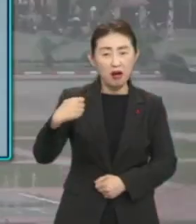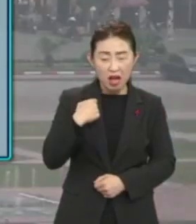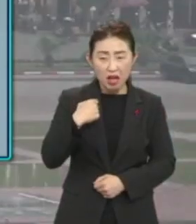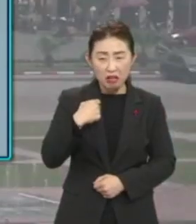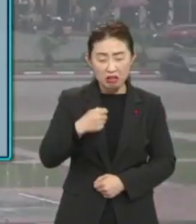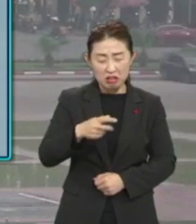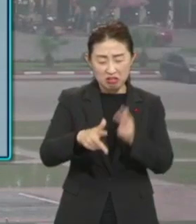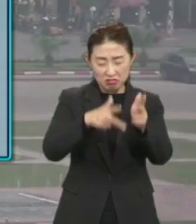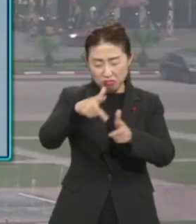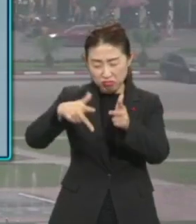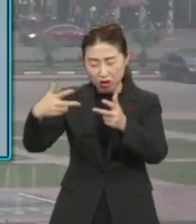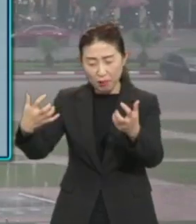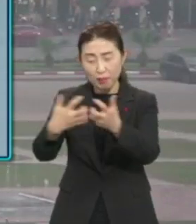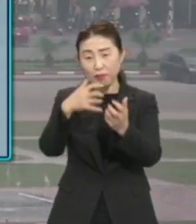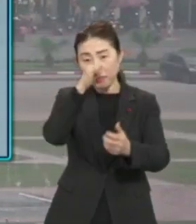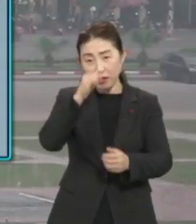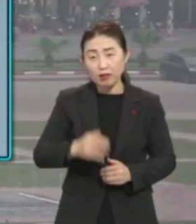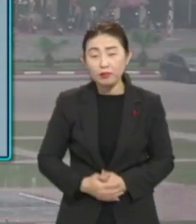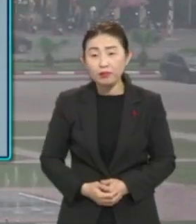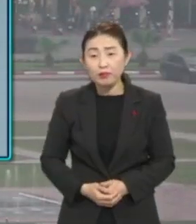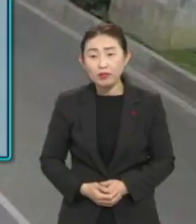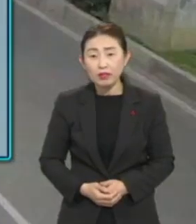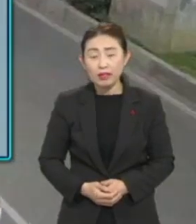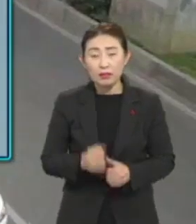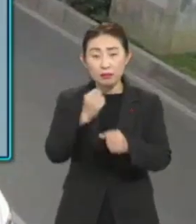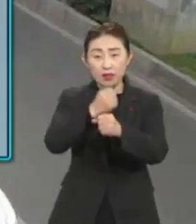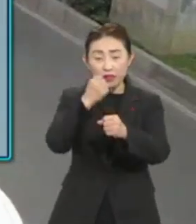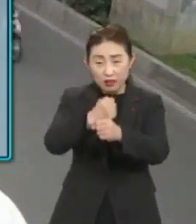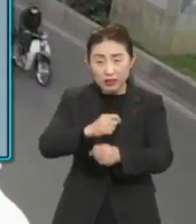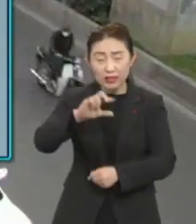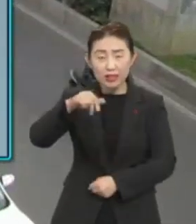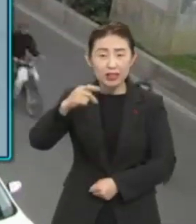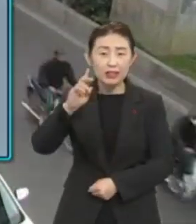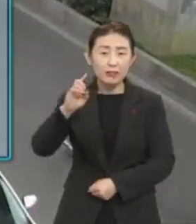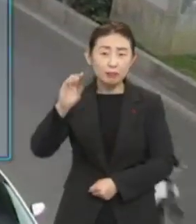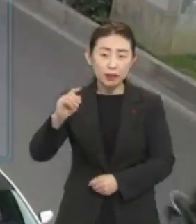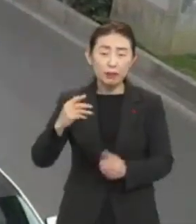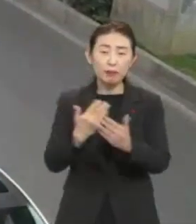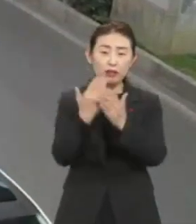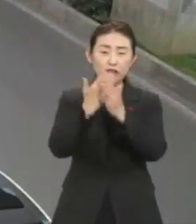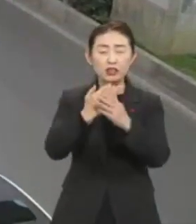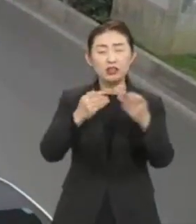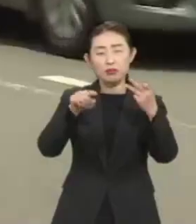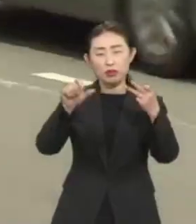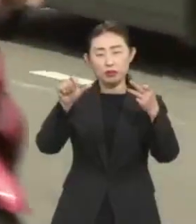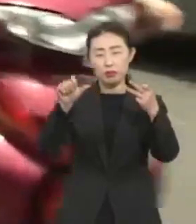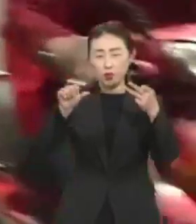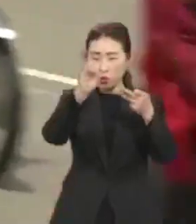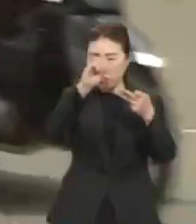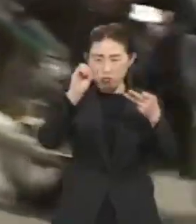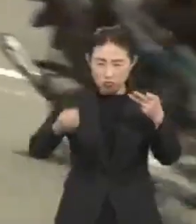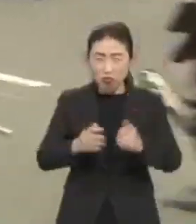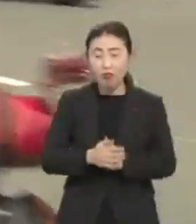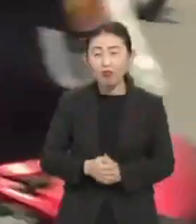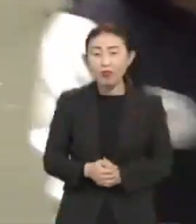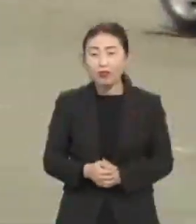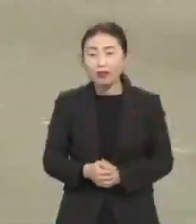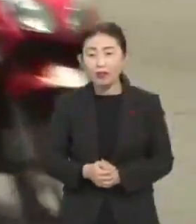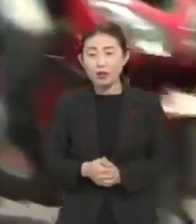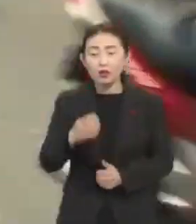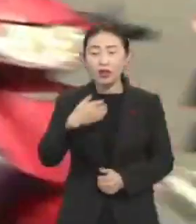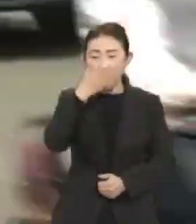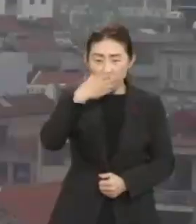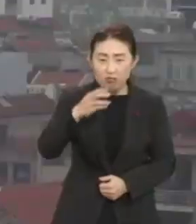첨단 산업의 중심지입니다. 지역 내 총생산 GRDP 성장률이 13.5%로 베트남 1위에다